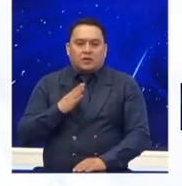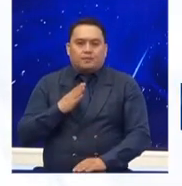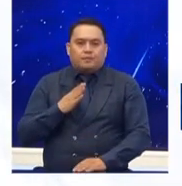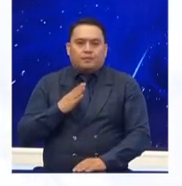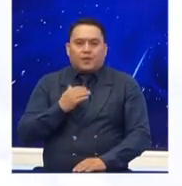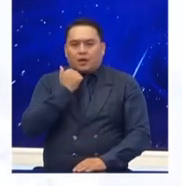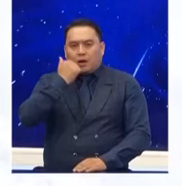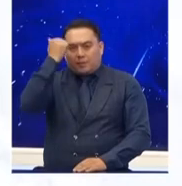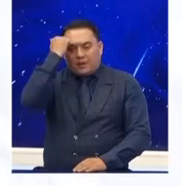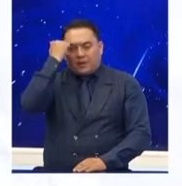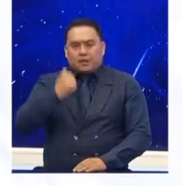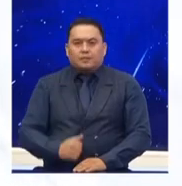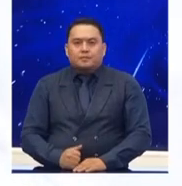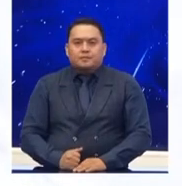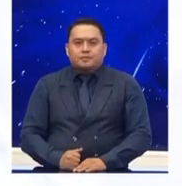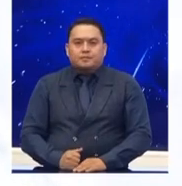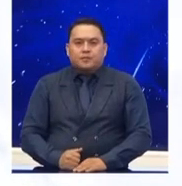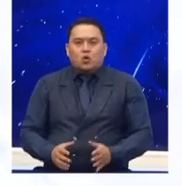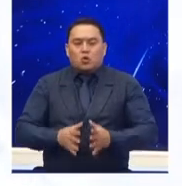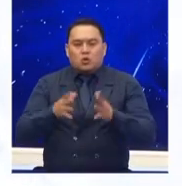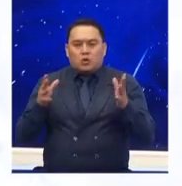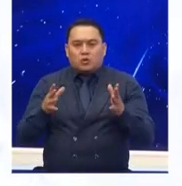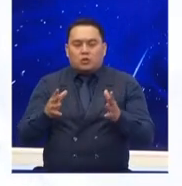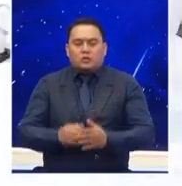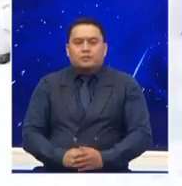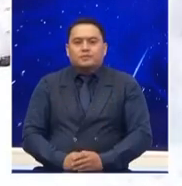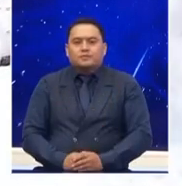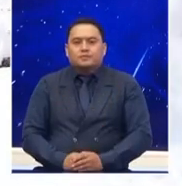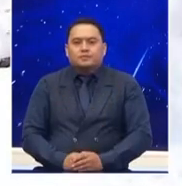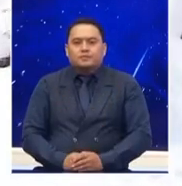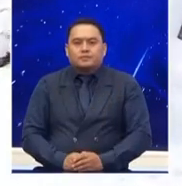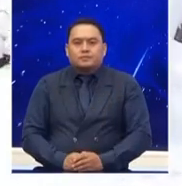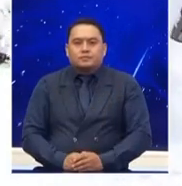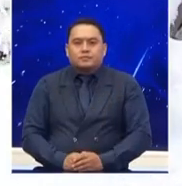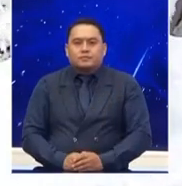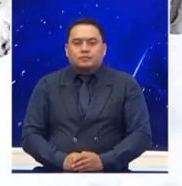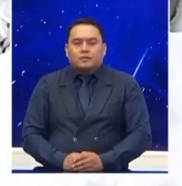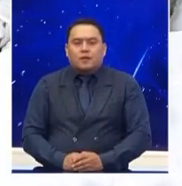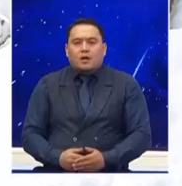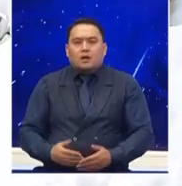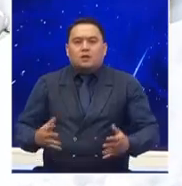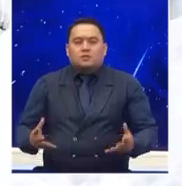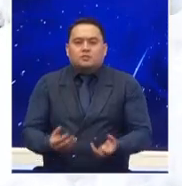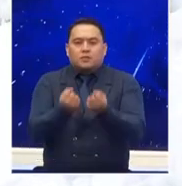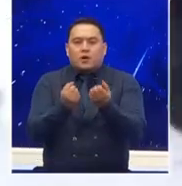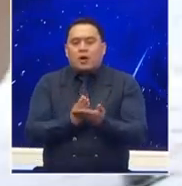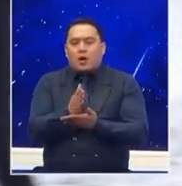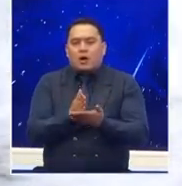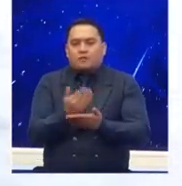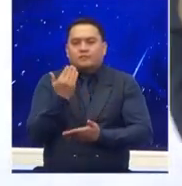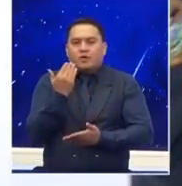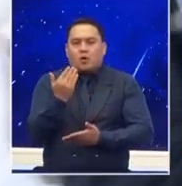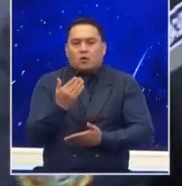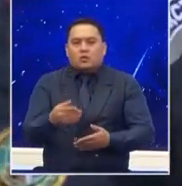Келіп, рахмет о кісілерге. Үлкен рахмет алғыс айтамыз. Төтеншөліктер қайырымдылық жасаудан да қалыс қалмады. Тәуелсіздік